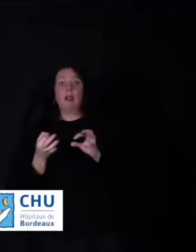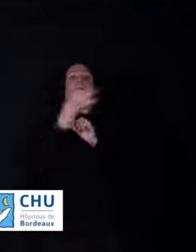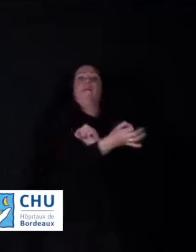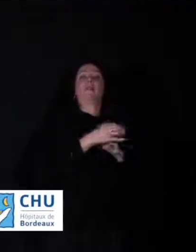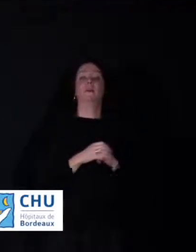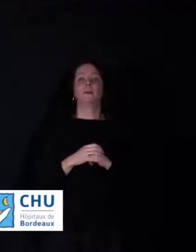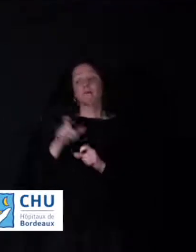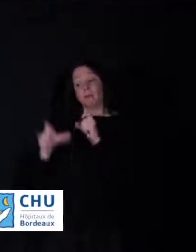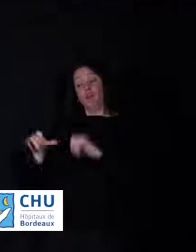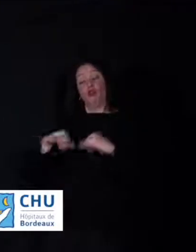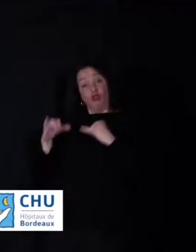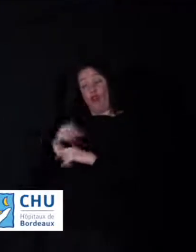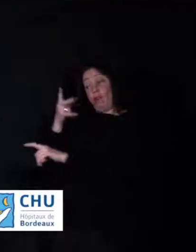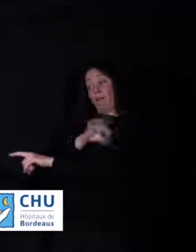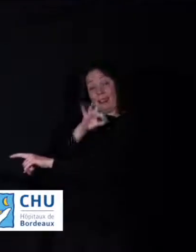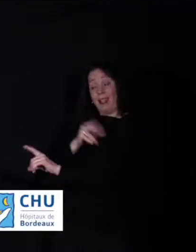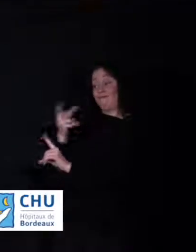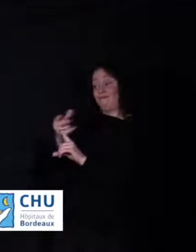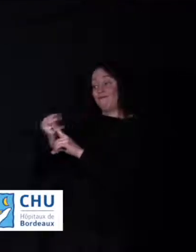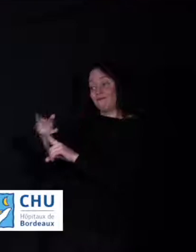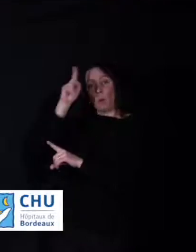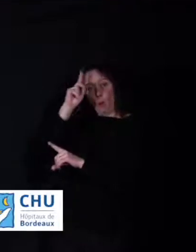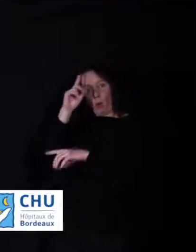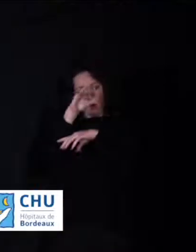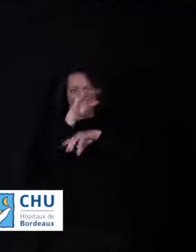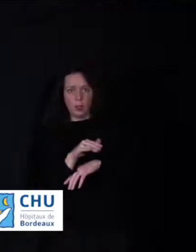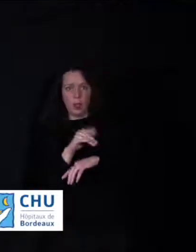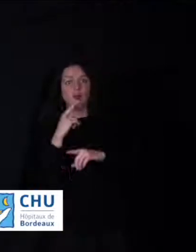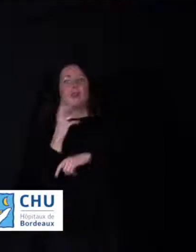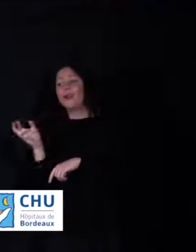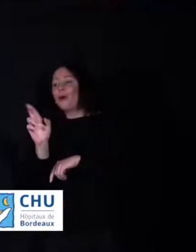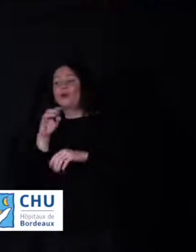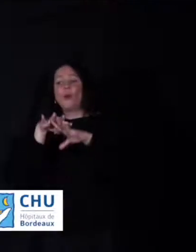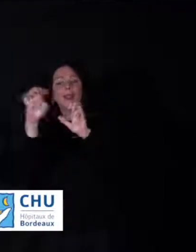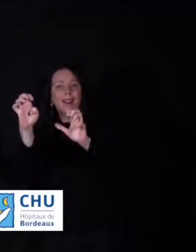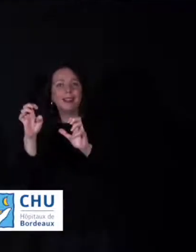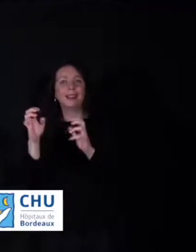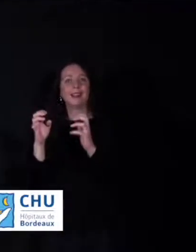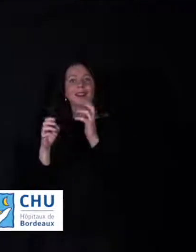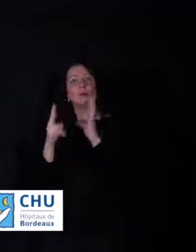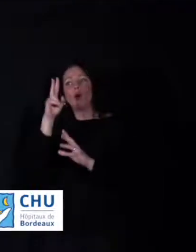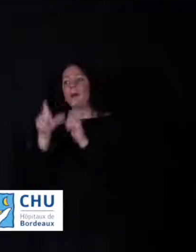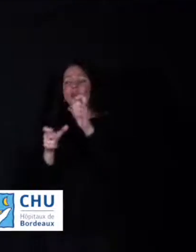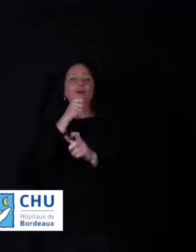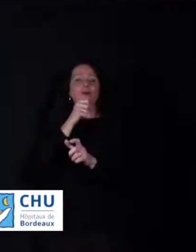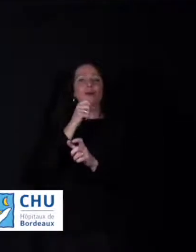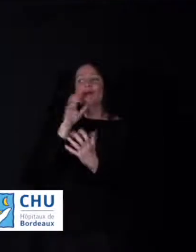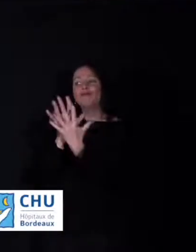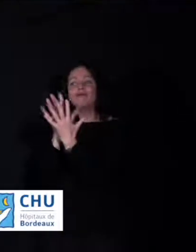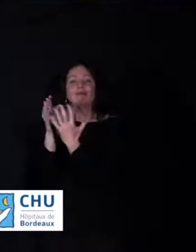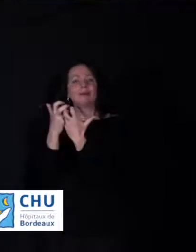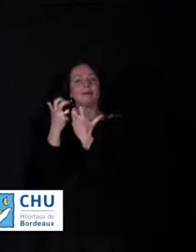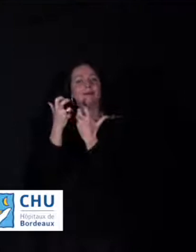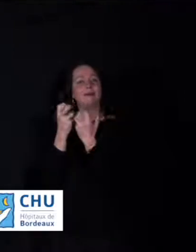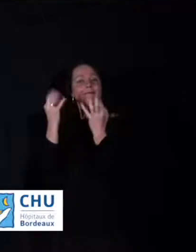soignants jeunes sont aussi vaccinés pour protéger, lorsqu'ils rentrent en week-end, les personnes plus âgées qu'ils peuvent côtoyer. Pour